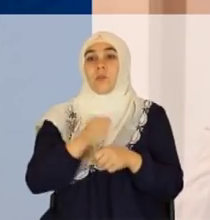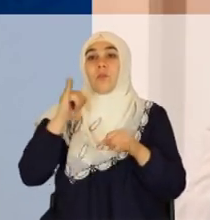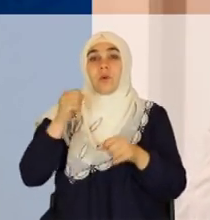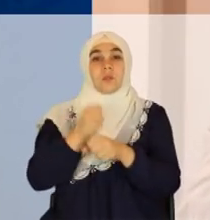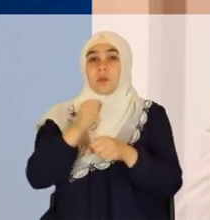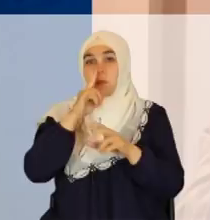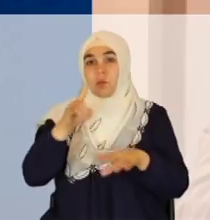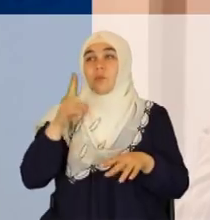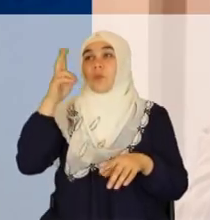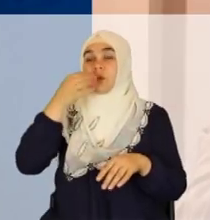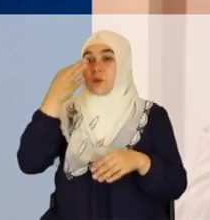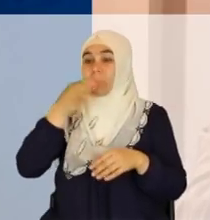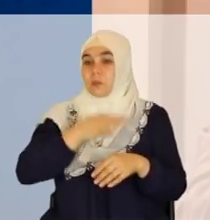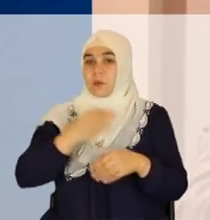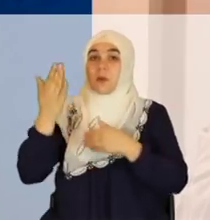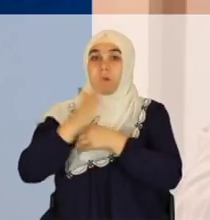qolsin.